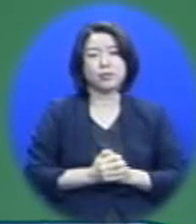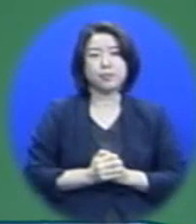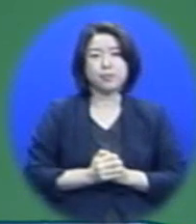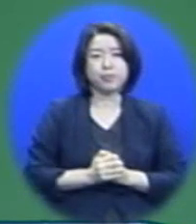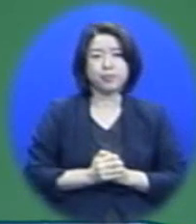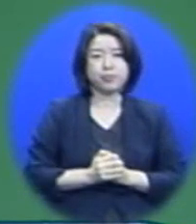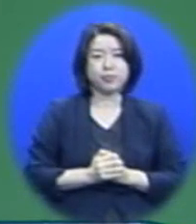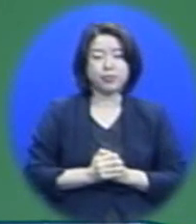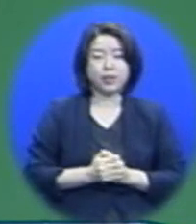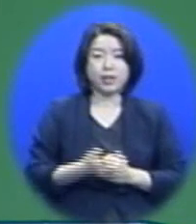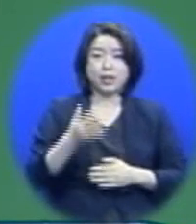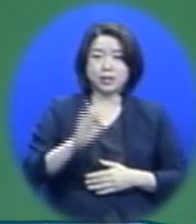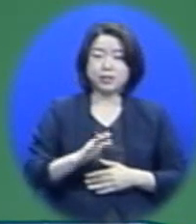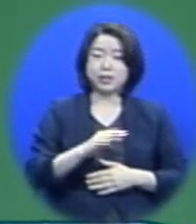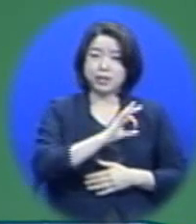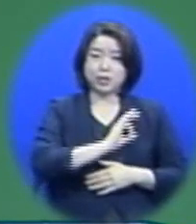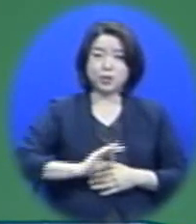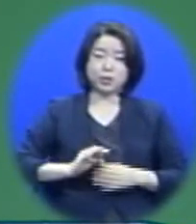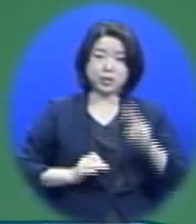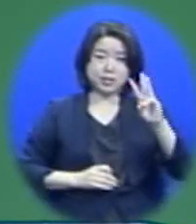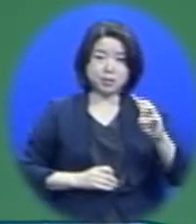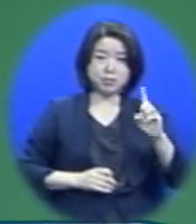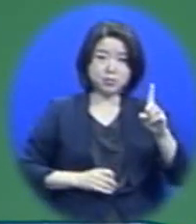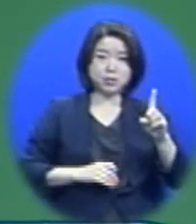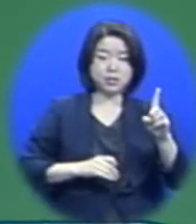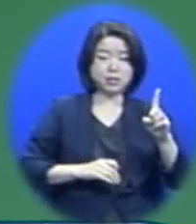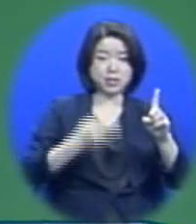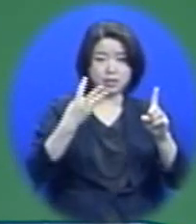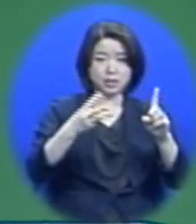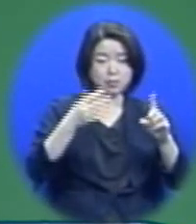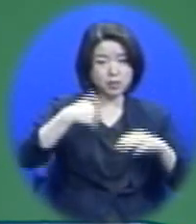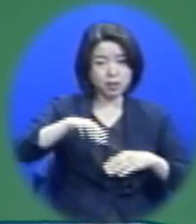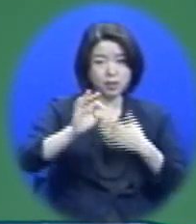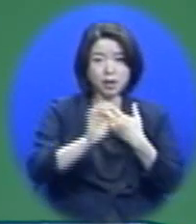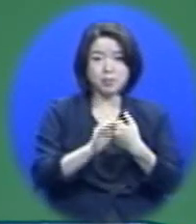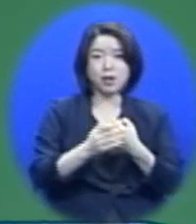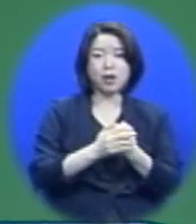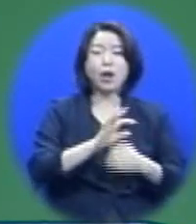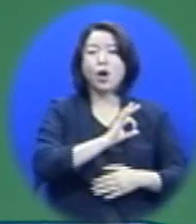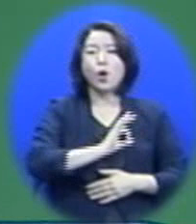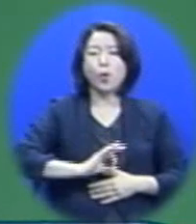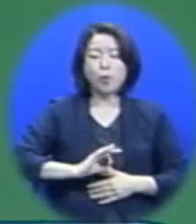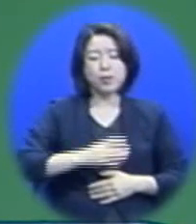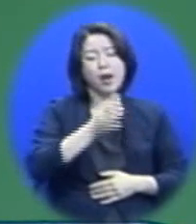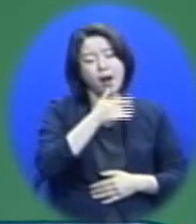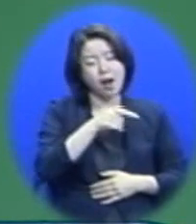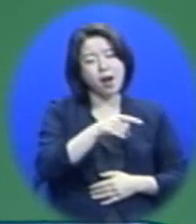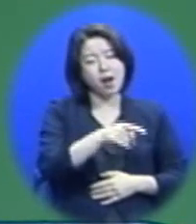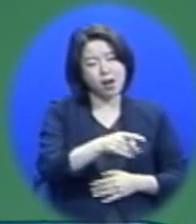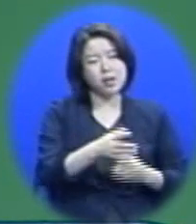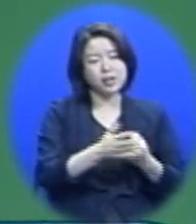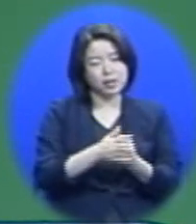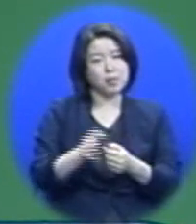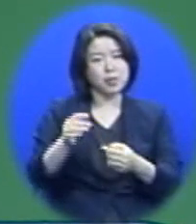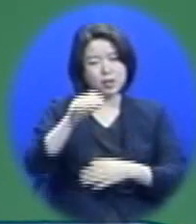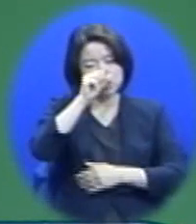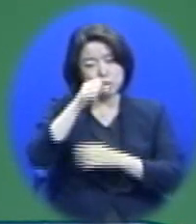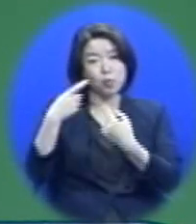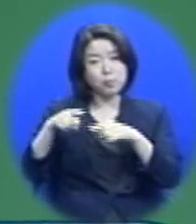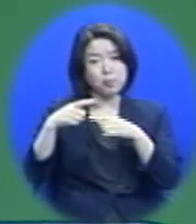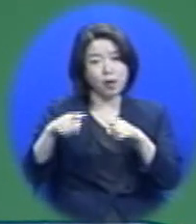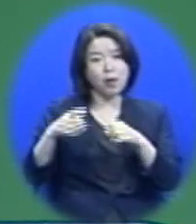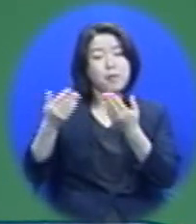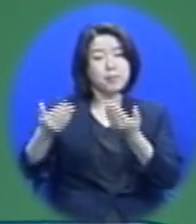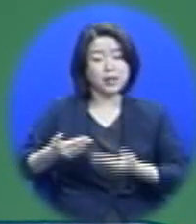근데 욥기 31장 1절에 가면 아, 욥이 이래서었기 때문에 그런 평가를 받았구나 하는 걸 알 수가